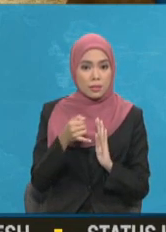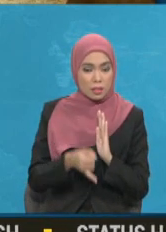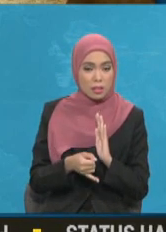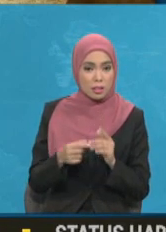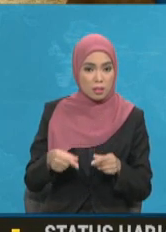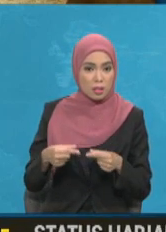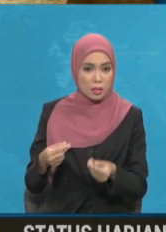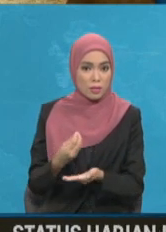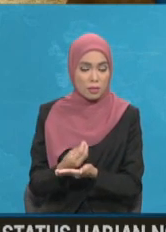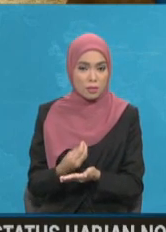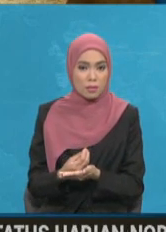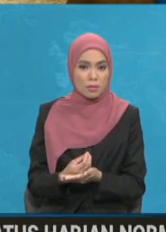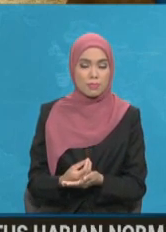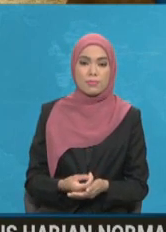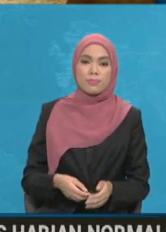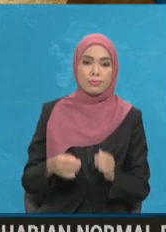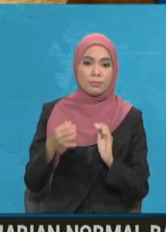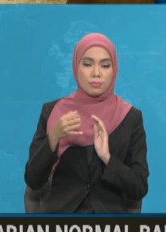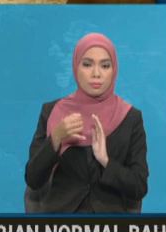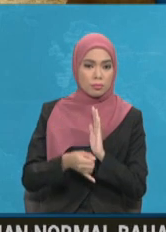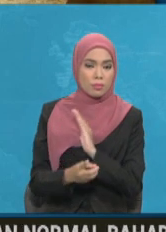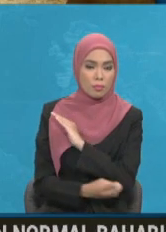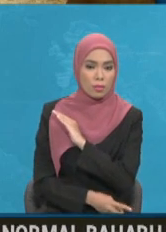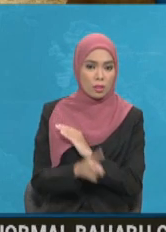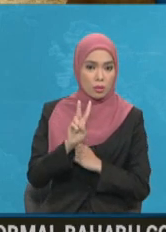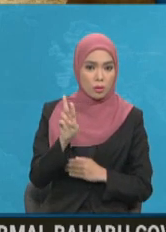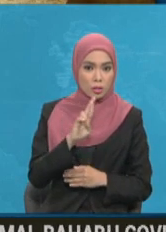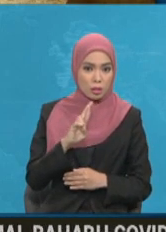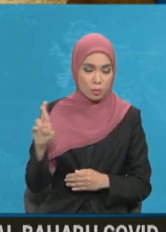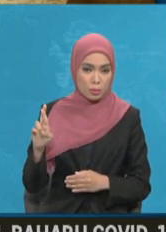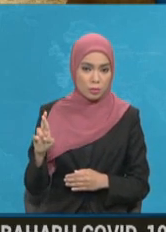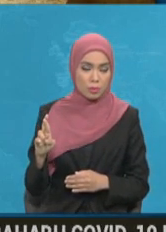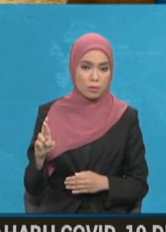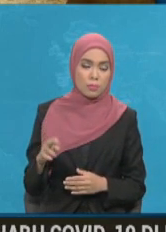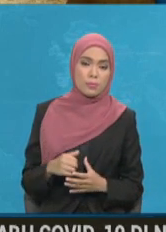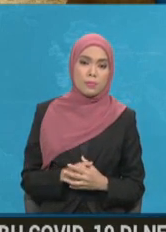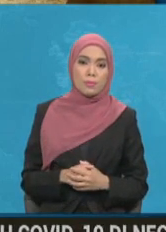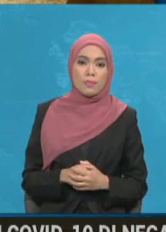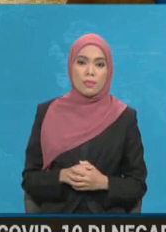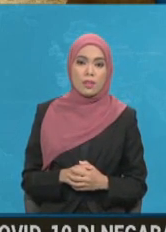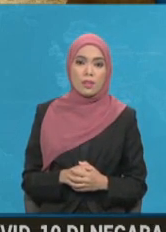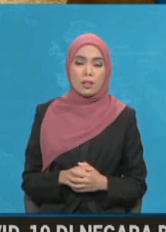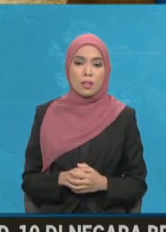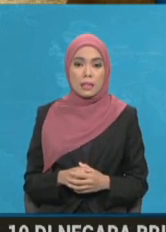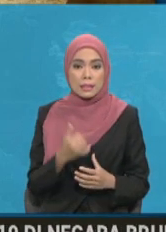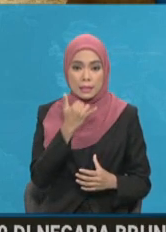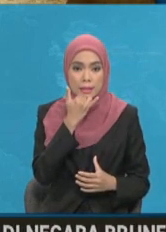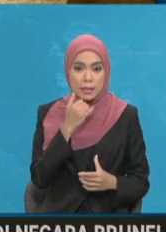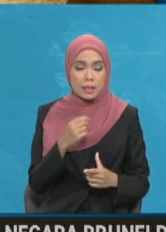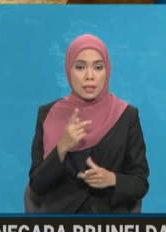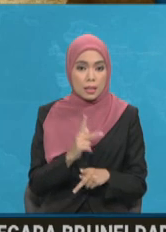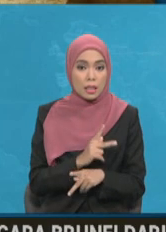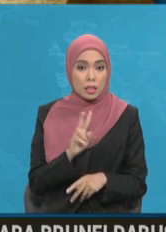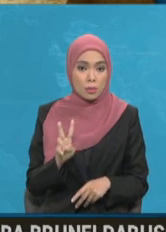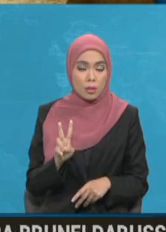denda tidak kurang 2000 Ringgit dan tidak melebihi 10 uri-porit manakala bagi Kesalahan kedua atau berikutnya